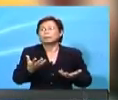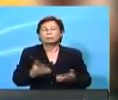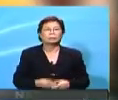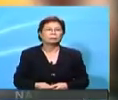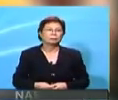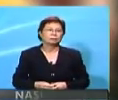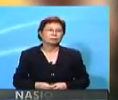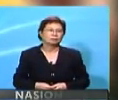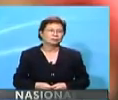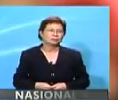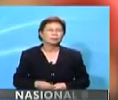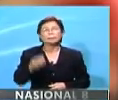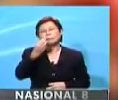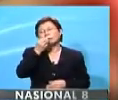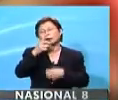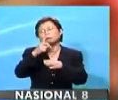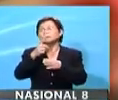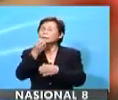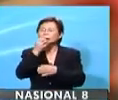Makan dulu apa yang ada di rumah.